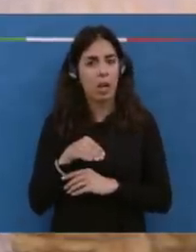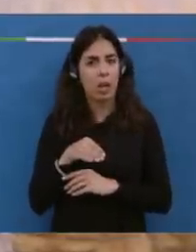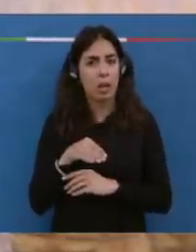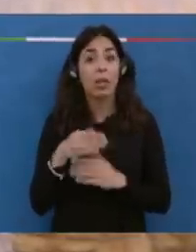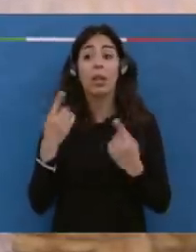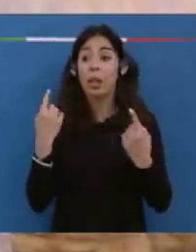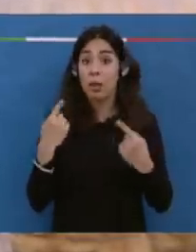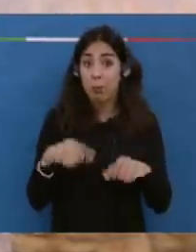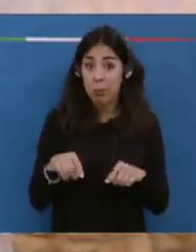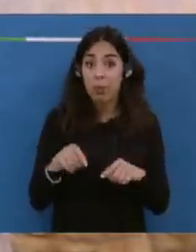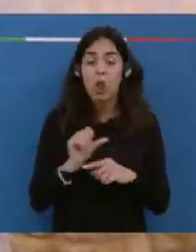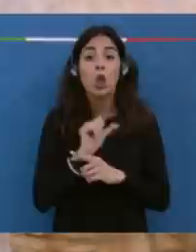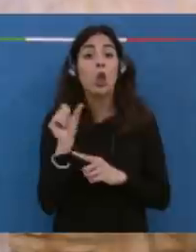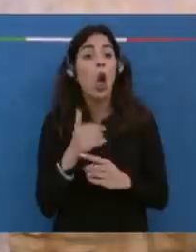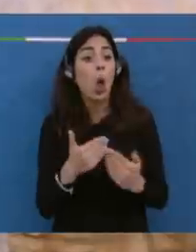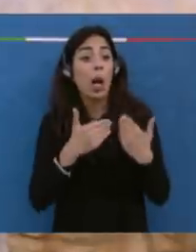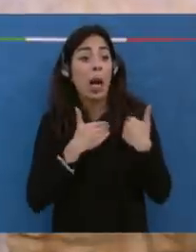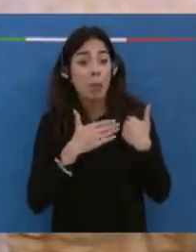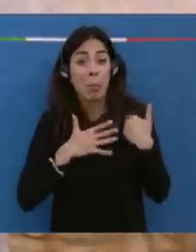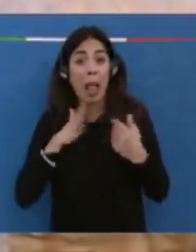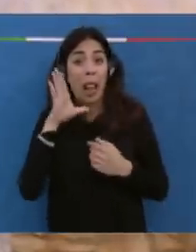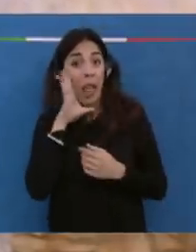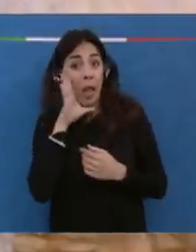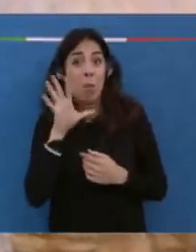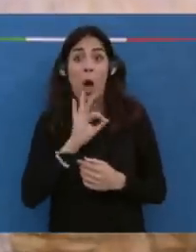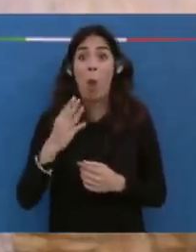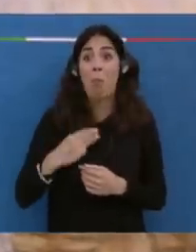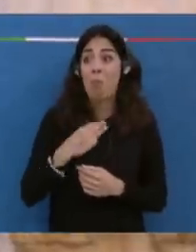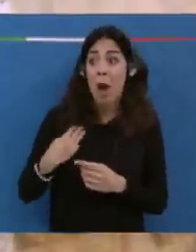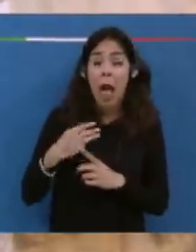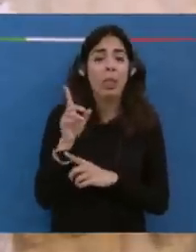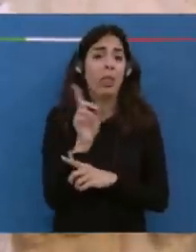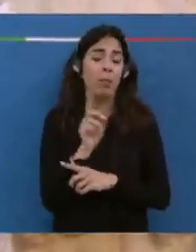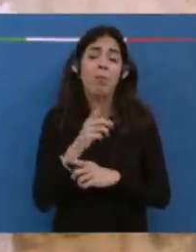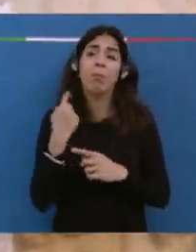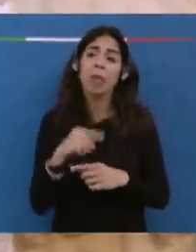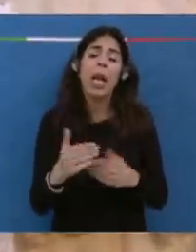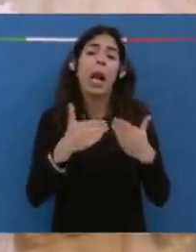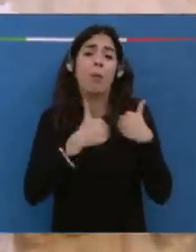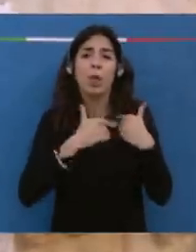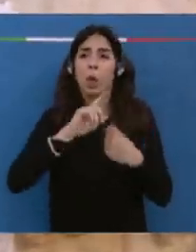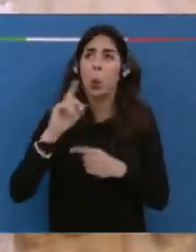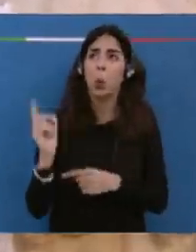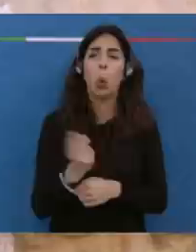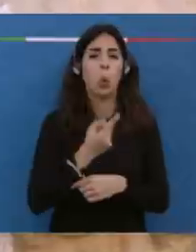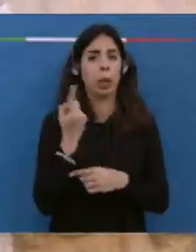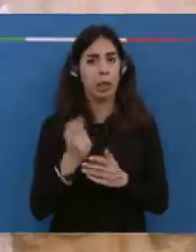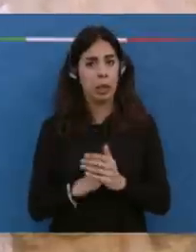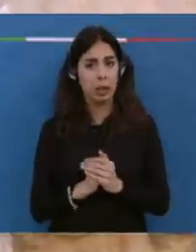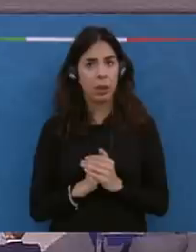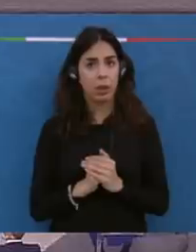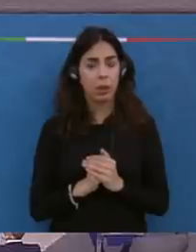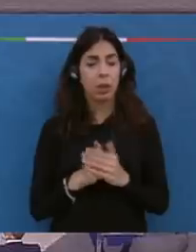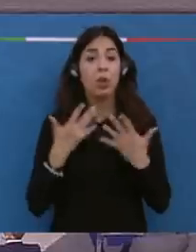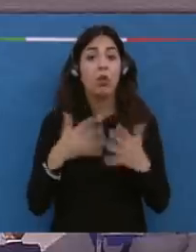è solo una responsabilità libica o maltesi e italiane ma è una responsabilità comune dall'anno